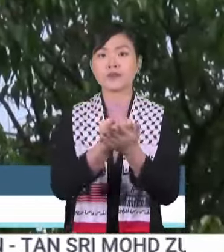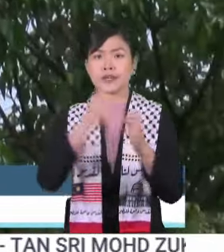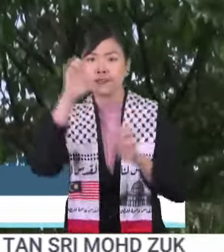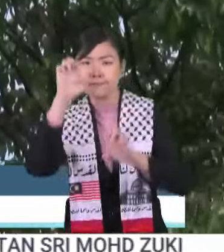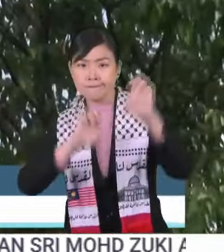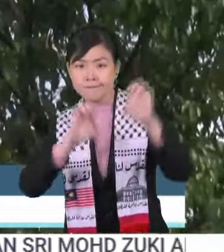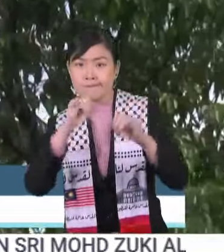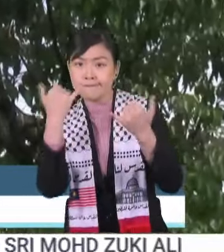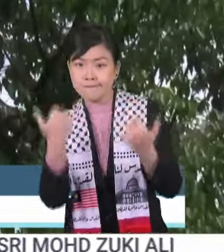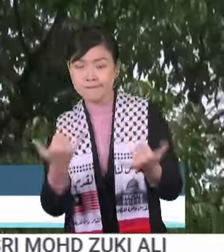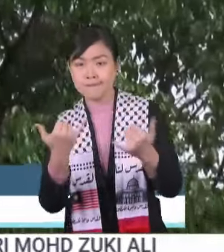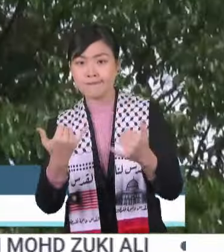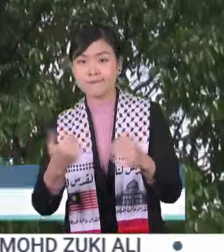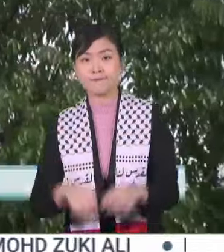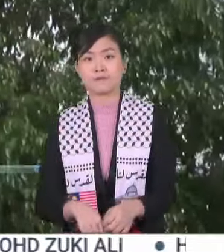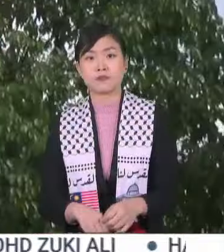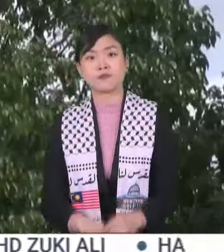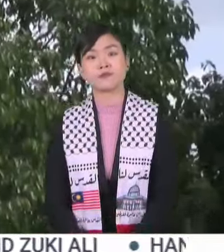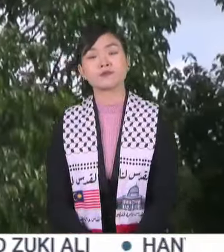prospek inflasi dan